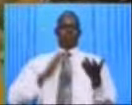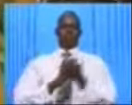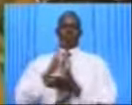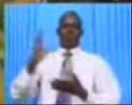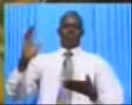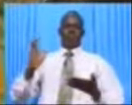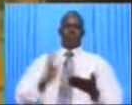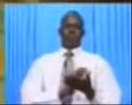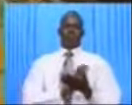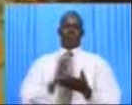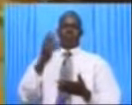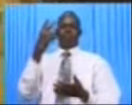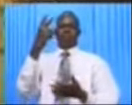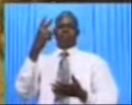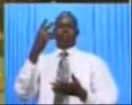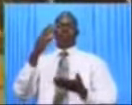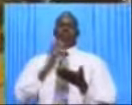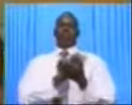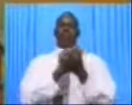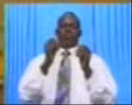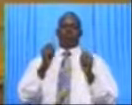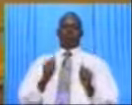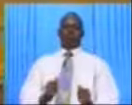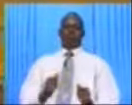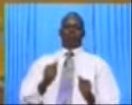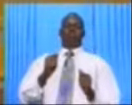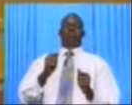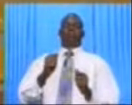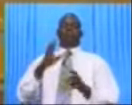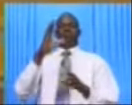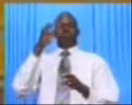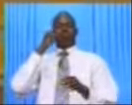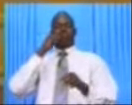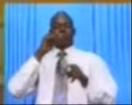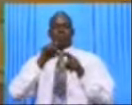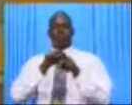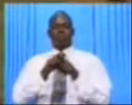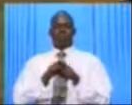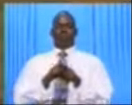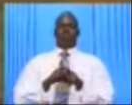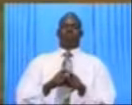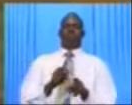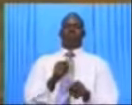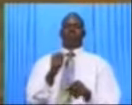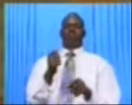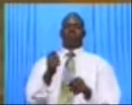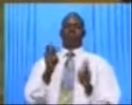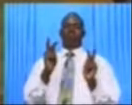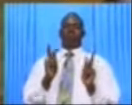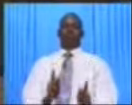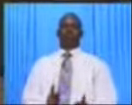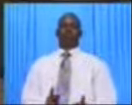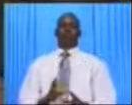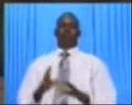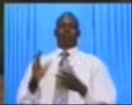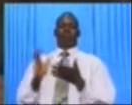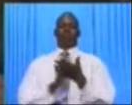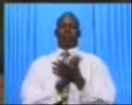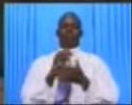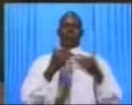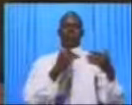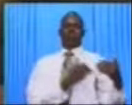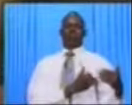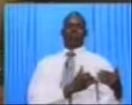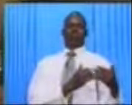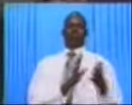chant. 3 artistes, Eva, la sœur Anne-Marie Kabouré et Easter, ont fait vibrer le public avant